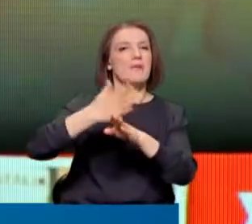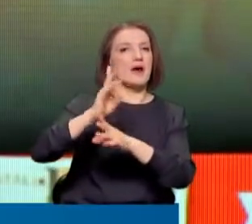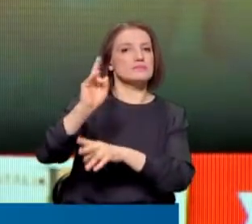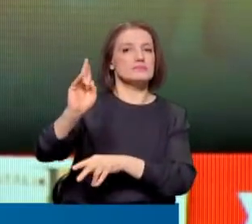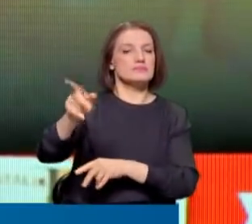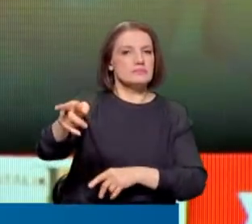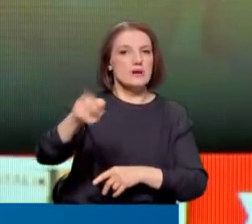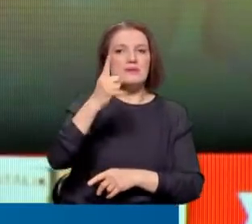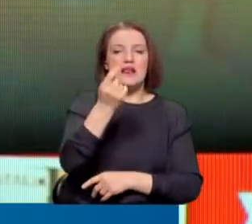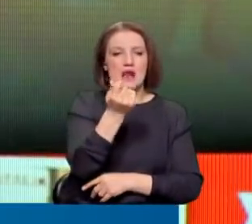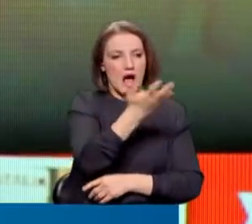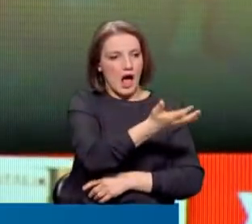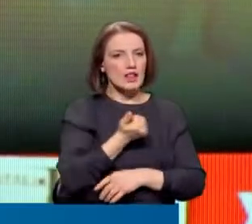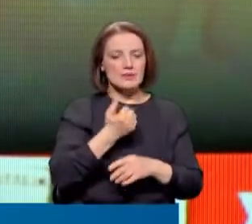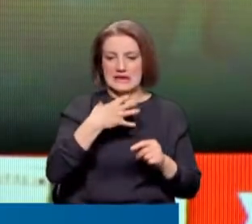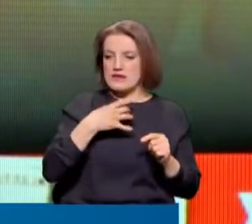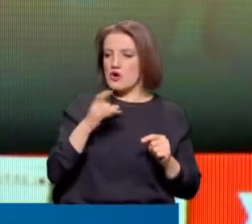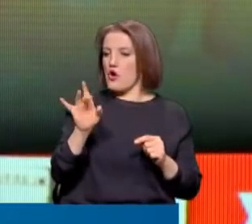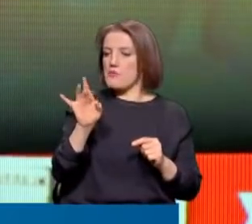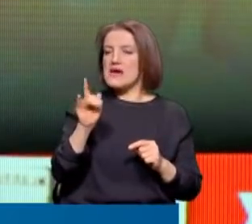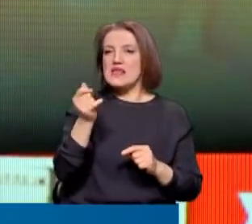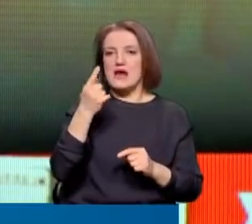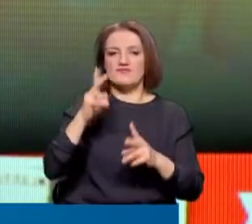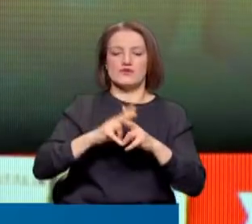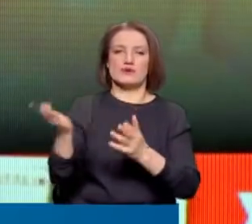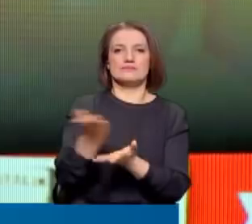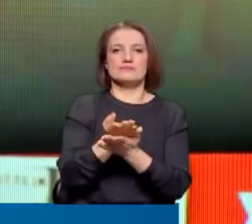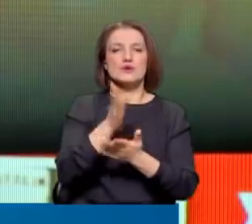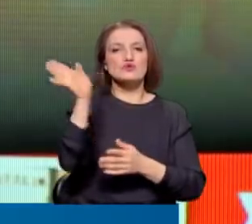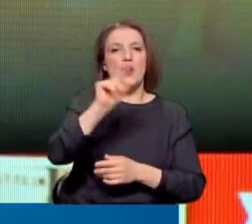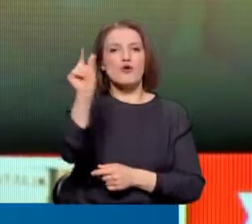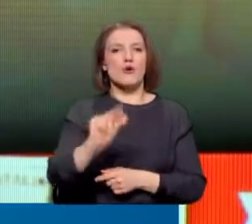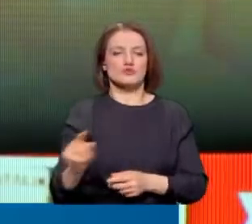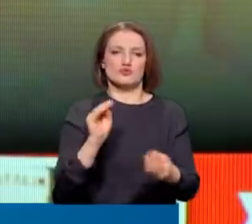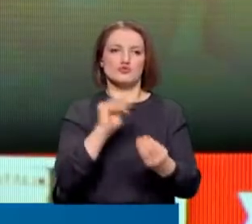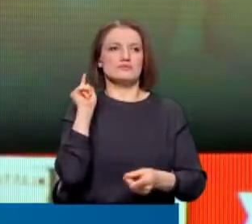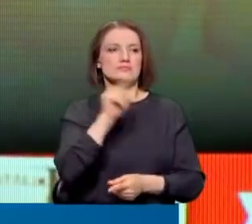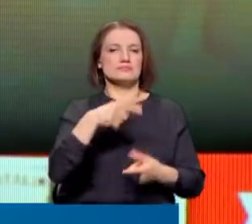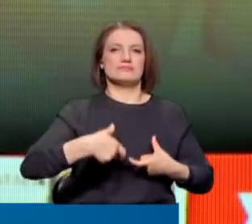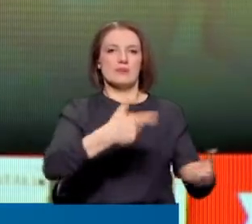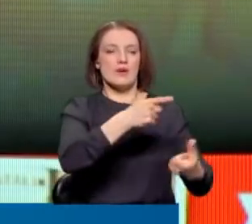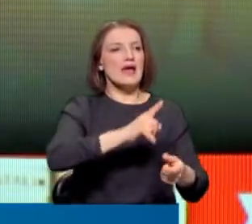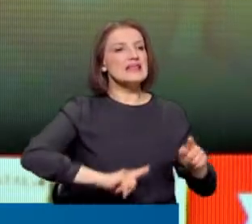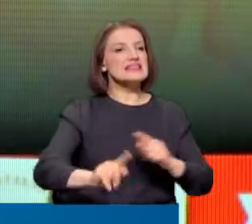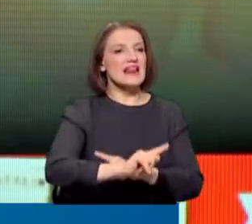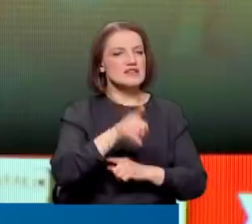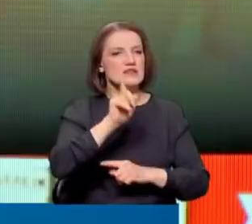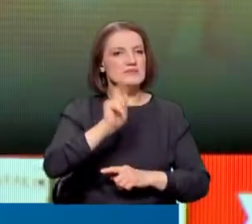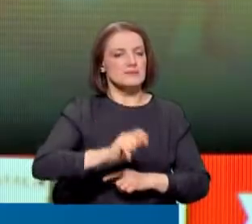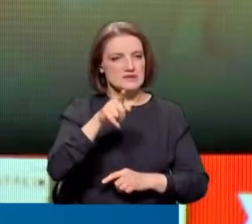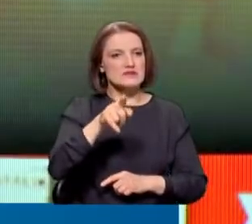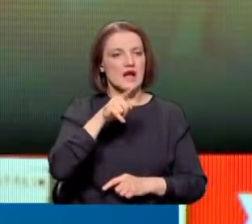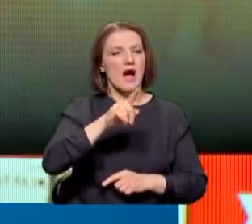1 liraya aldırıp kendine 15 liraya fatura ettiriyorlar sonra komisyoncuları suçluyorlar denetle dininizde haksız